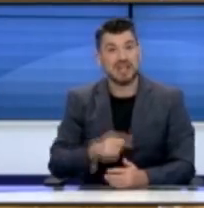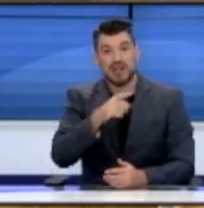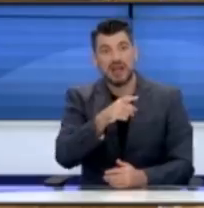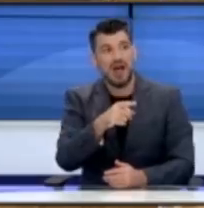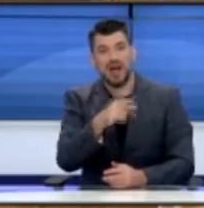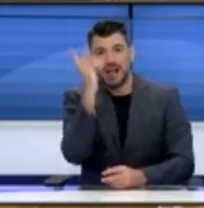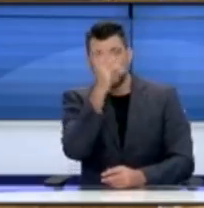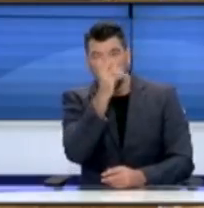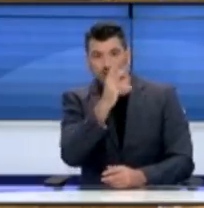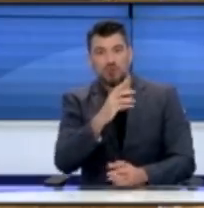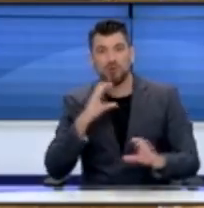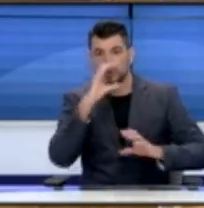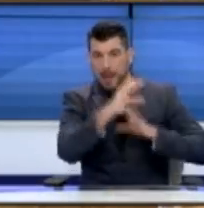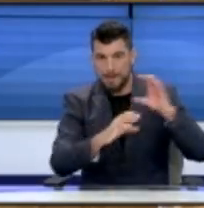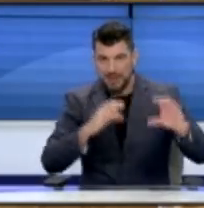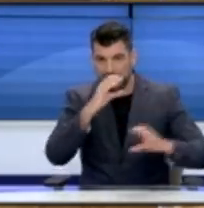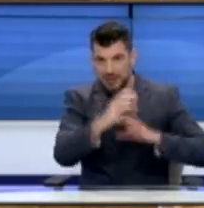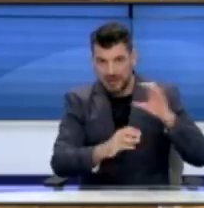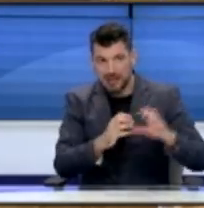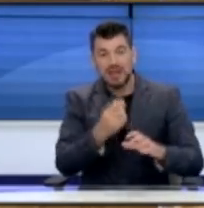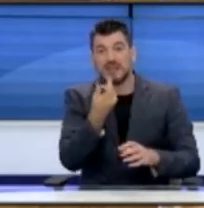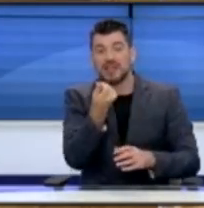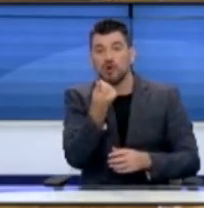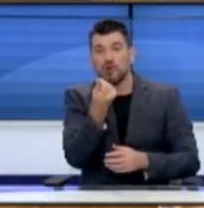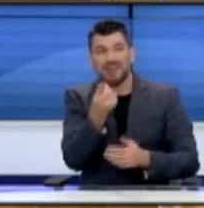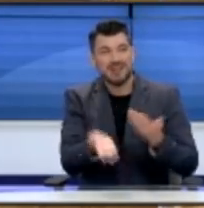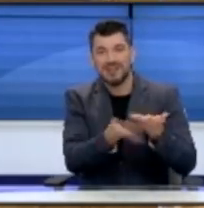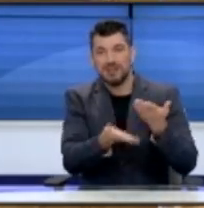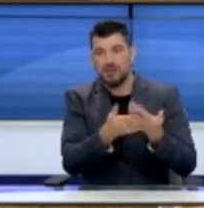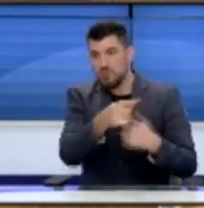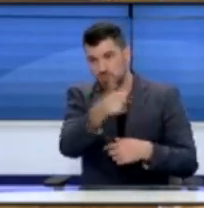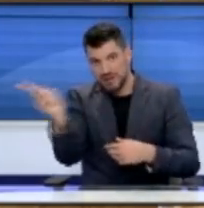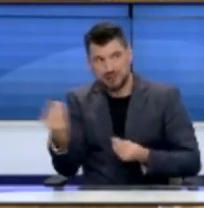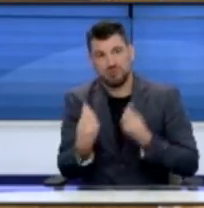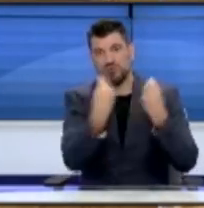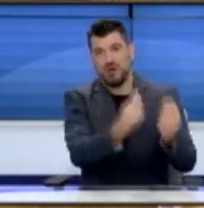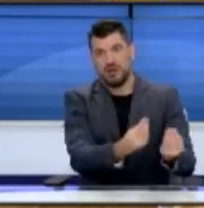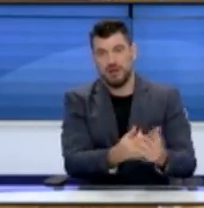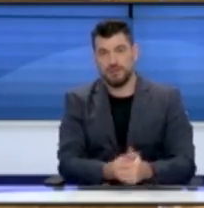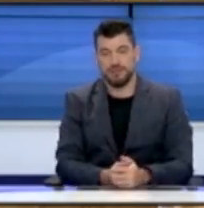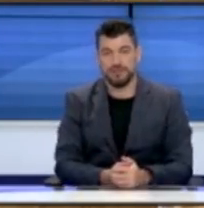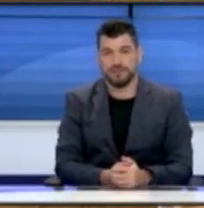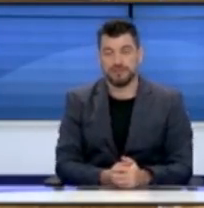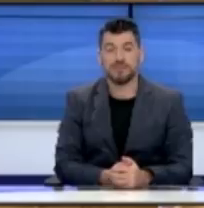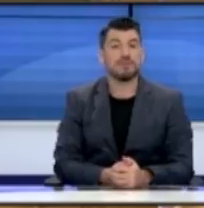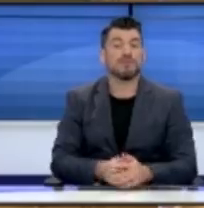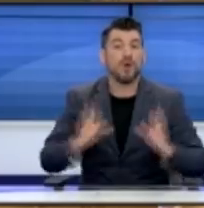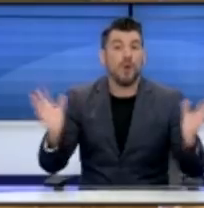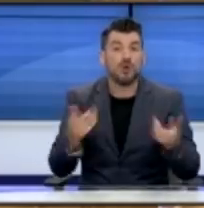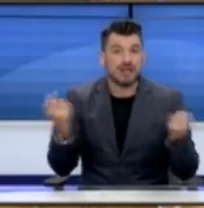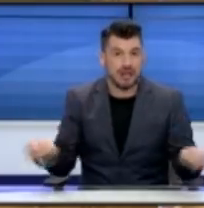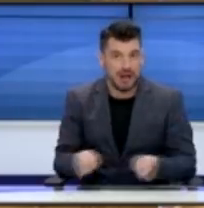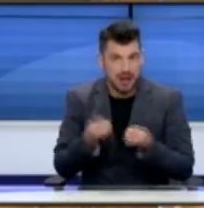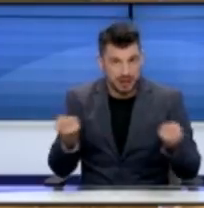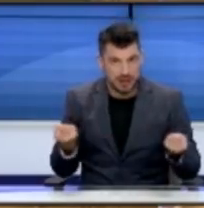επενδυτές και οι οικονομικές διευκολύνσεις που τους παρέχετε. Ό,τι και να κάνετε λοιπόν, το κάδρο των